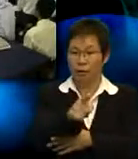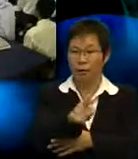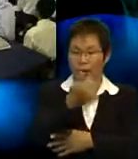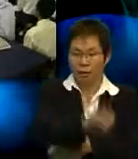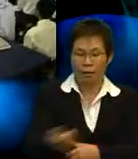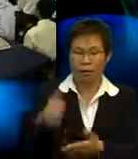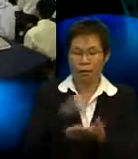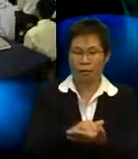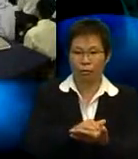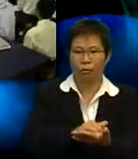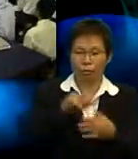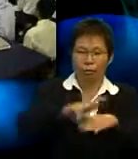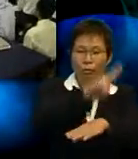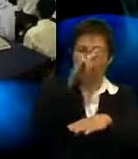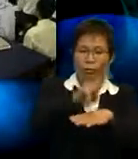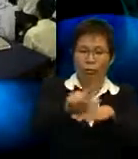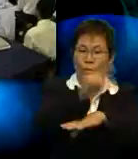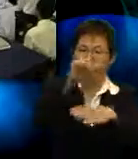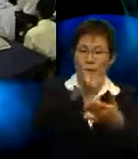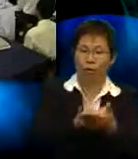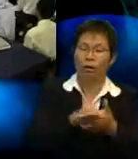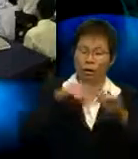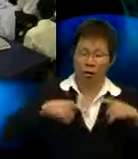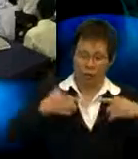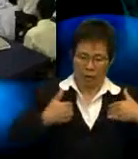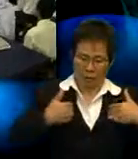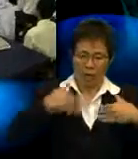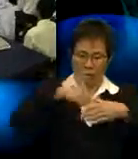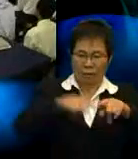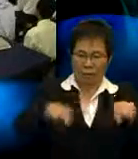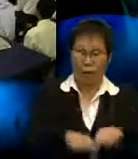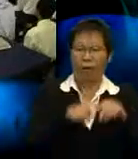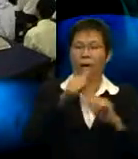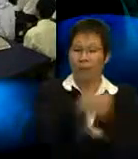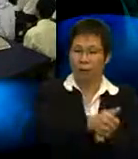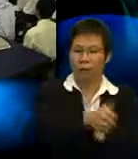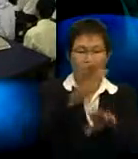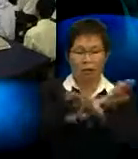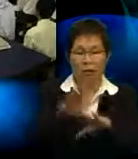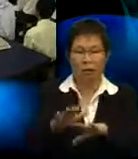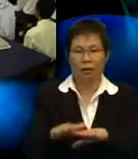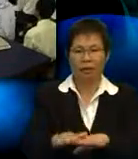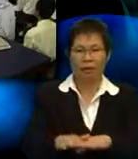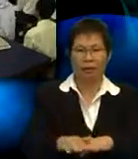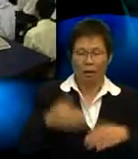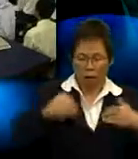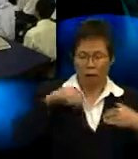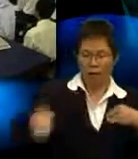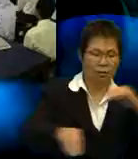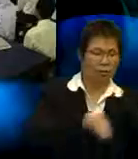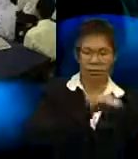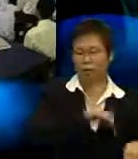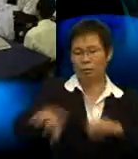alatan-alatan yang kamu gunakan tadi berada di tempat asal. Jangan ada yang belah sini, jangan ada yang bersepah.